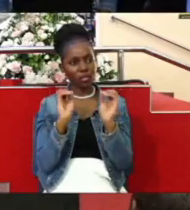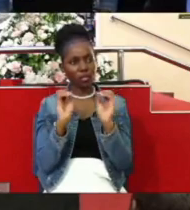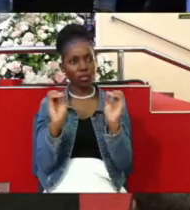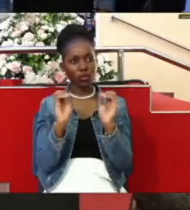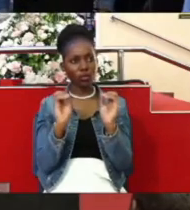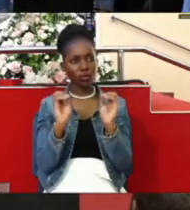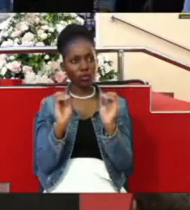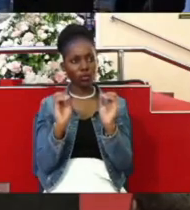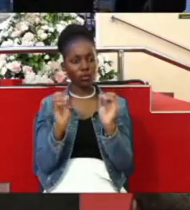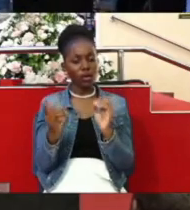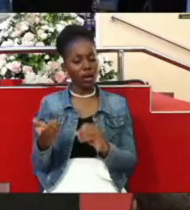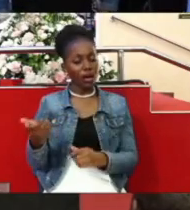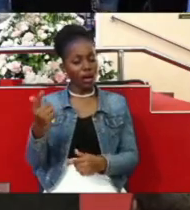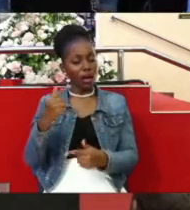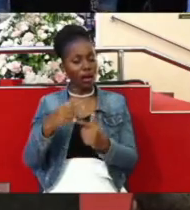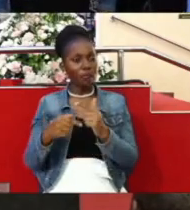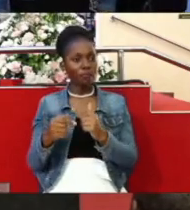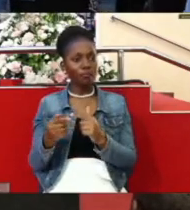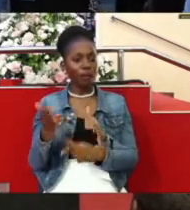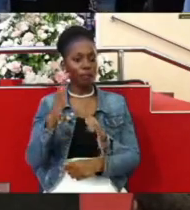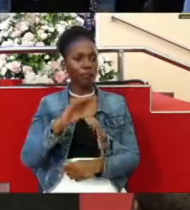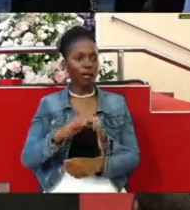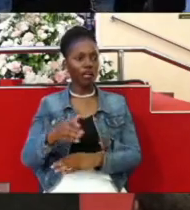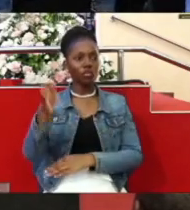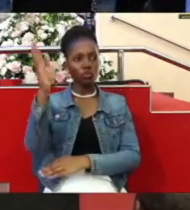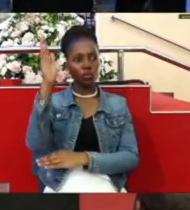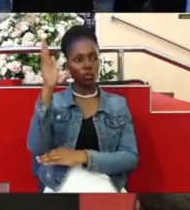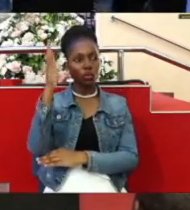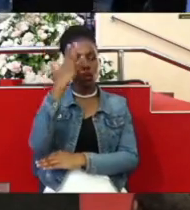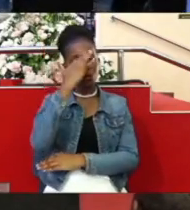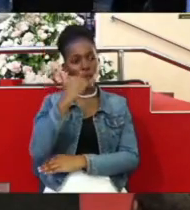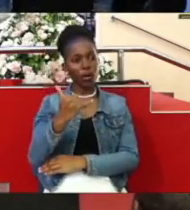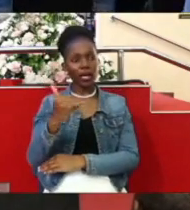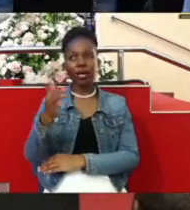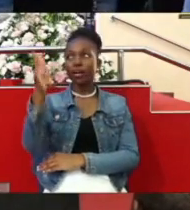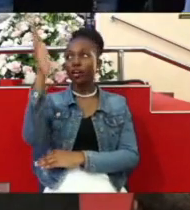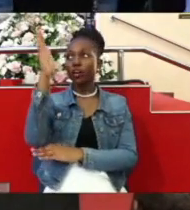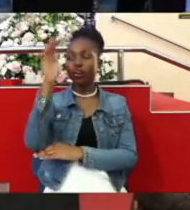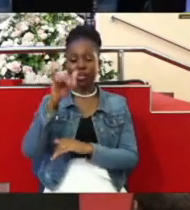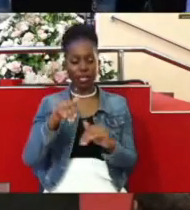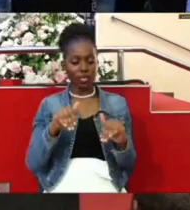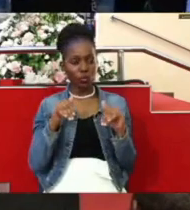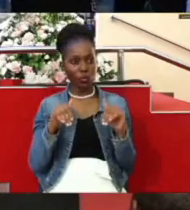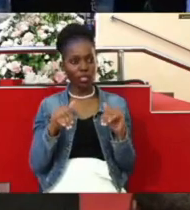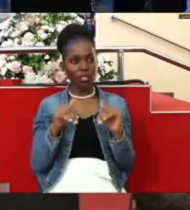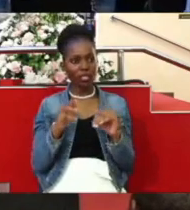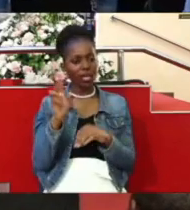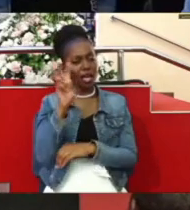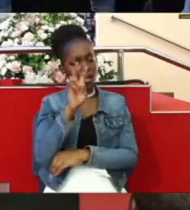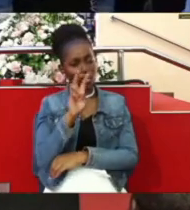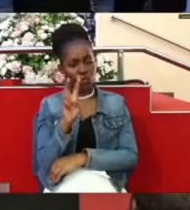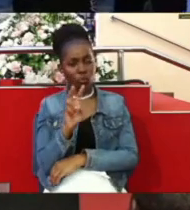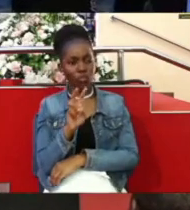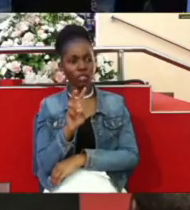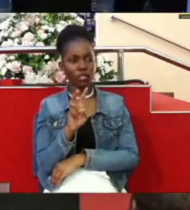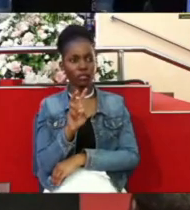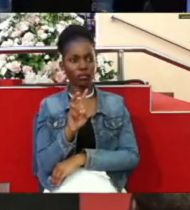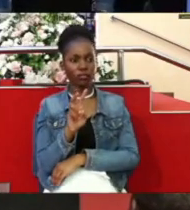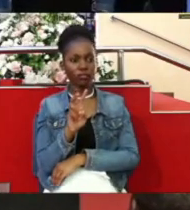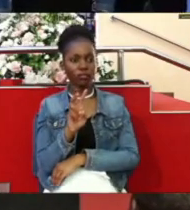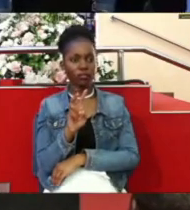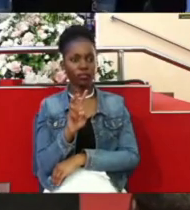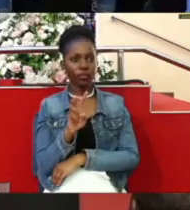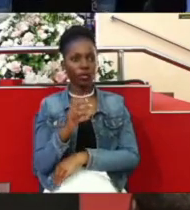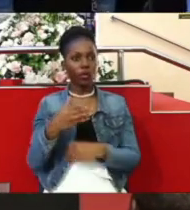Rudia Bwana. God is waiting on you. Mungu anakugojea. There is a God who sees you. Kuna Mungu ambaye anakuona. There is a God